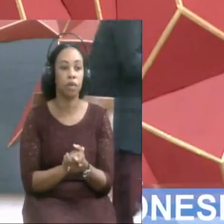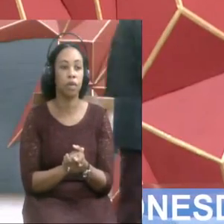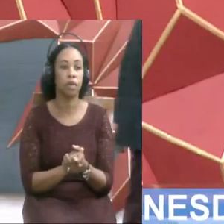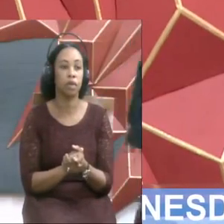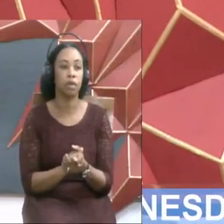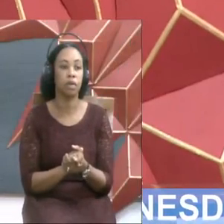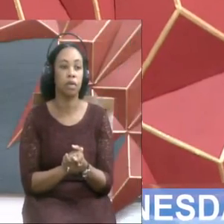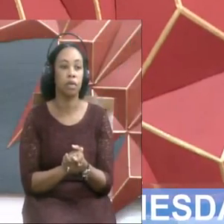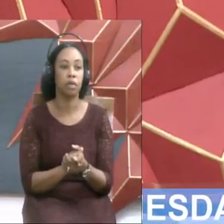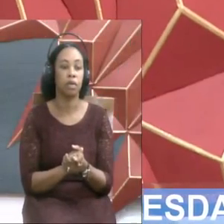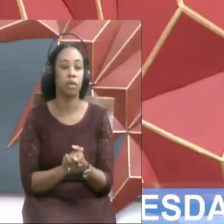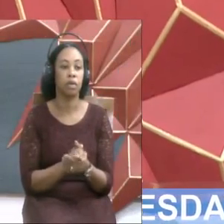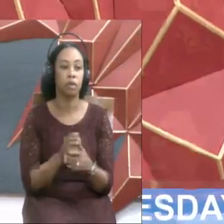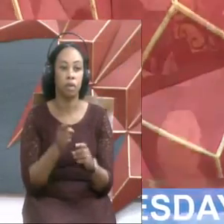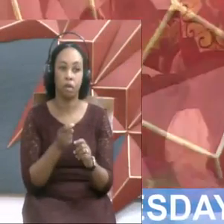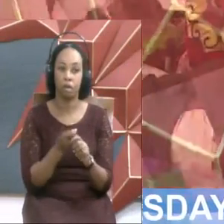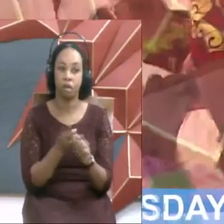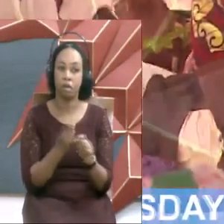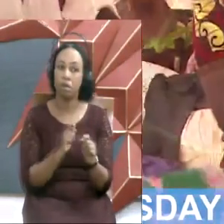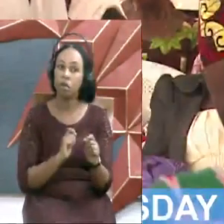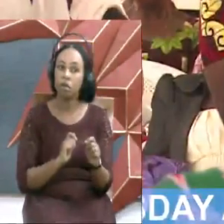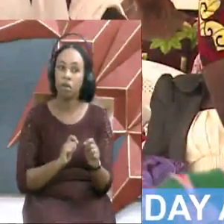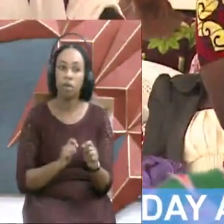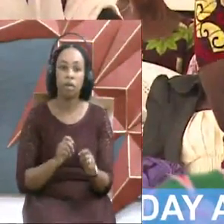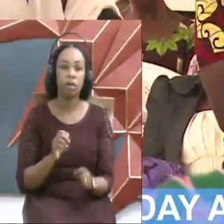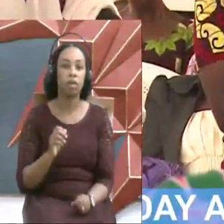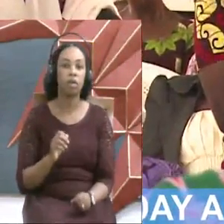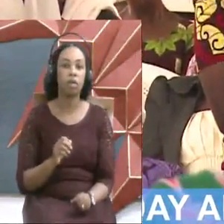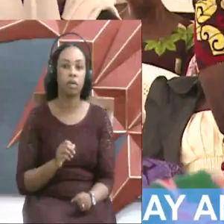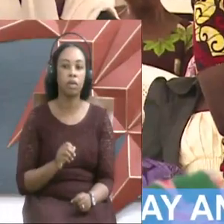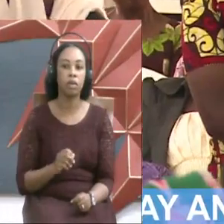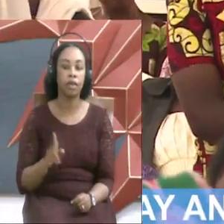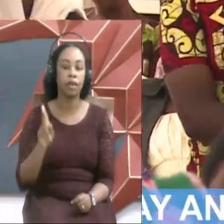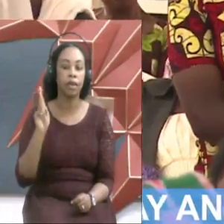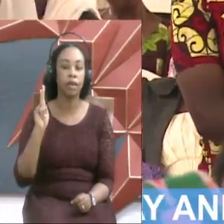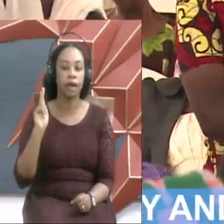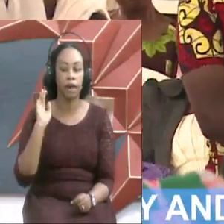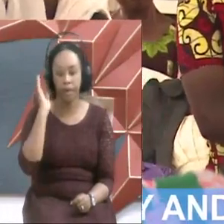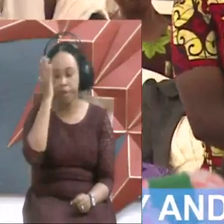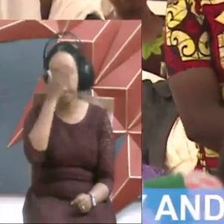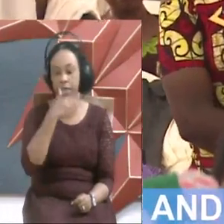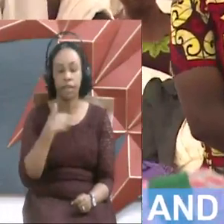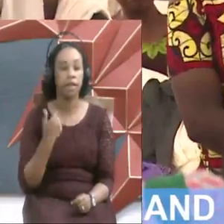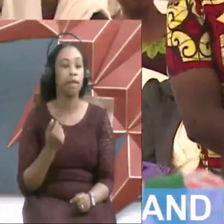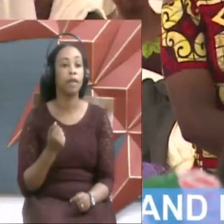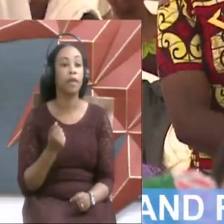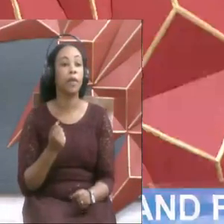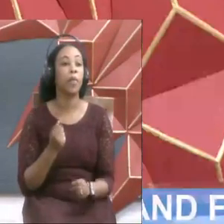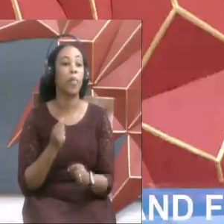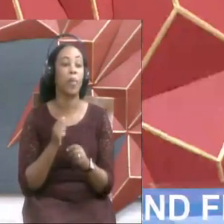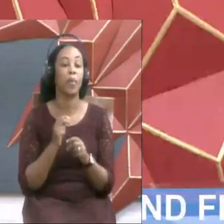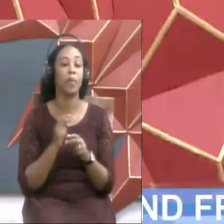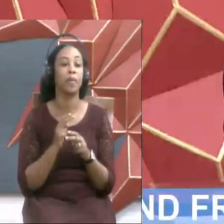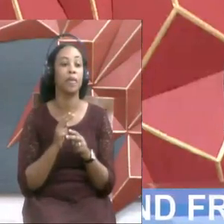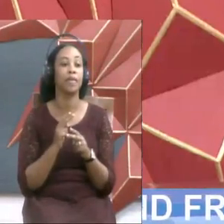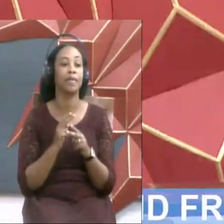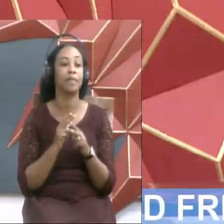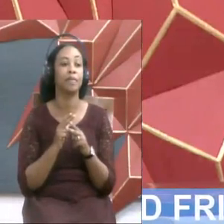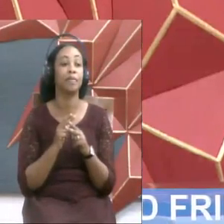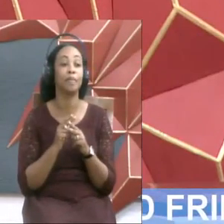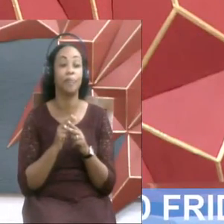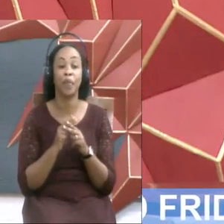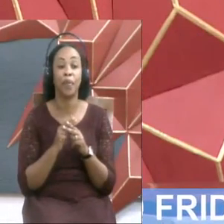Mes bien-aimés, je vous salue. Moi aussi, je m'appelle Mukandera. Claudette, je viens de